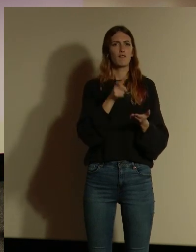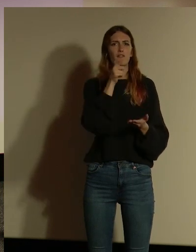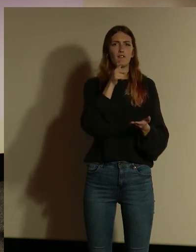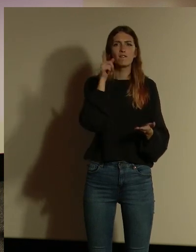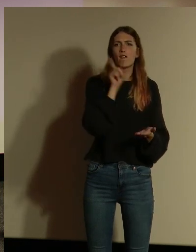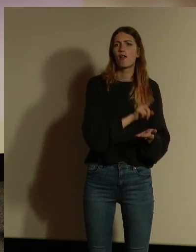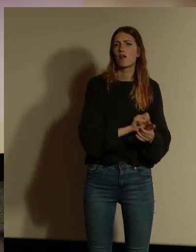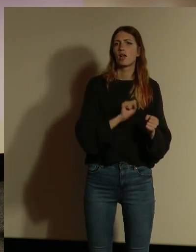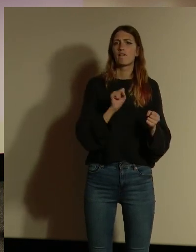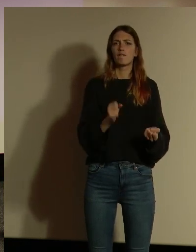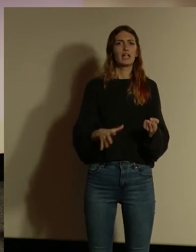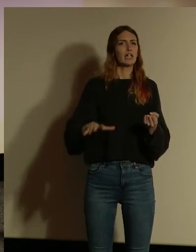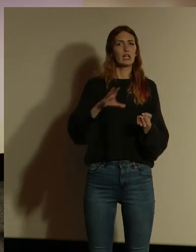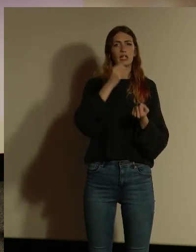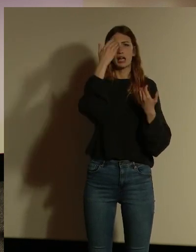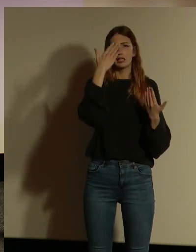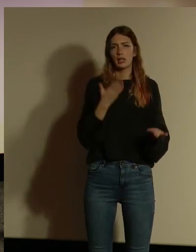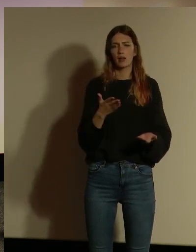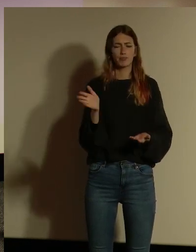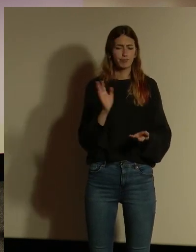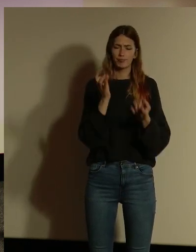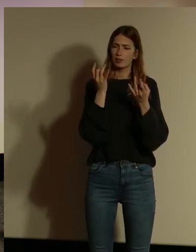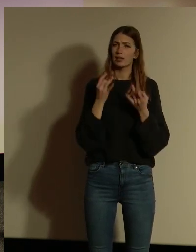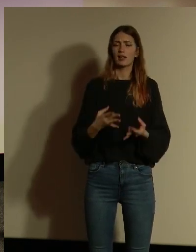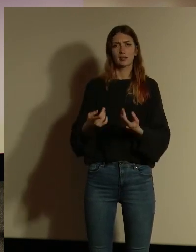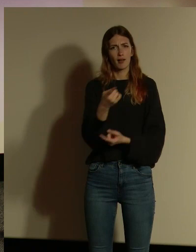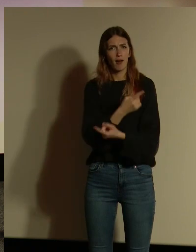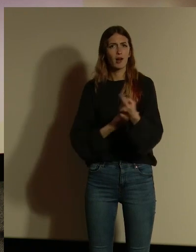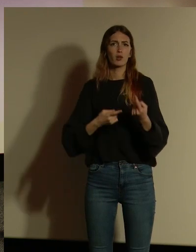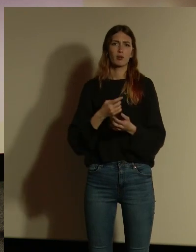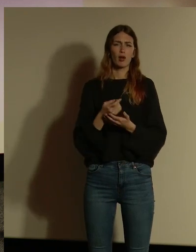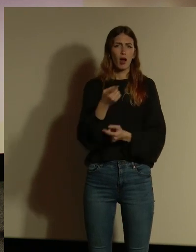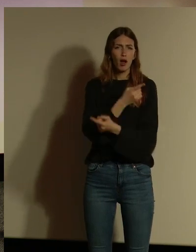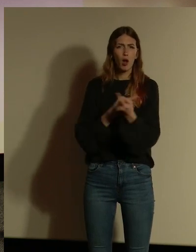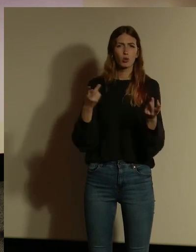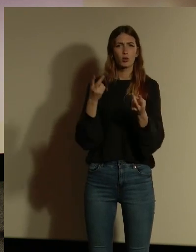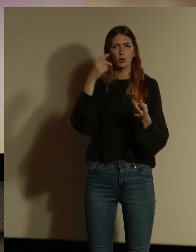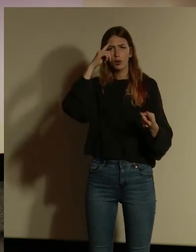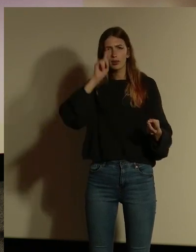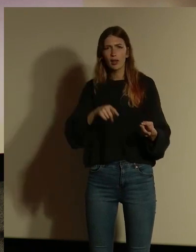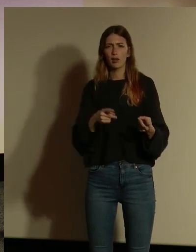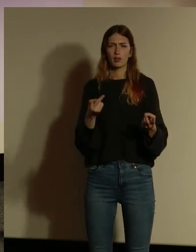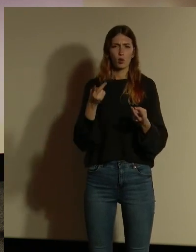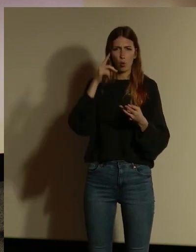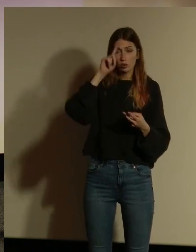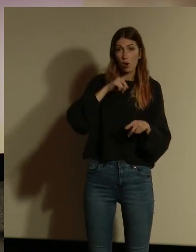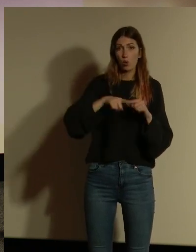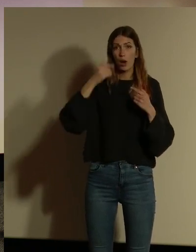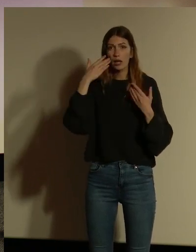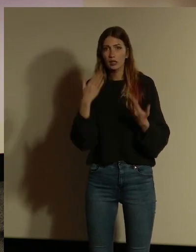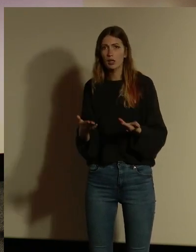tea kõike. Lihtsalt räägime sellest. Räägime sellest nii, nagu me teame ja oskame. Kui kohe kõike ei tea,